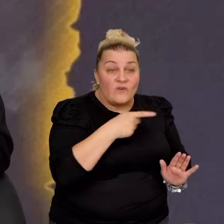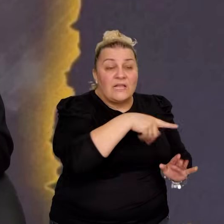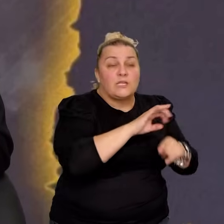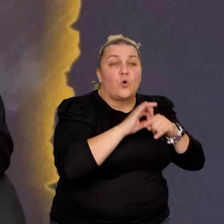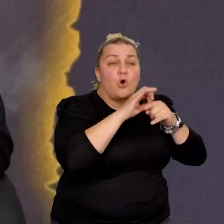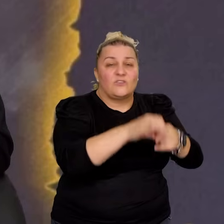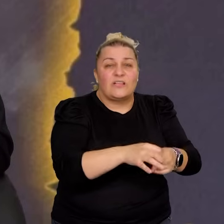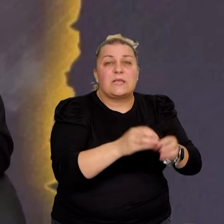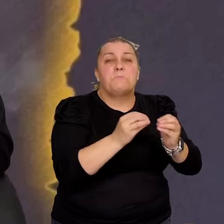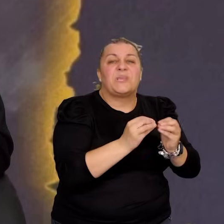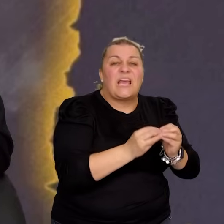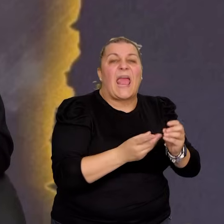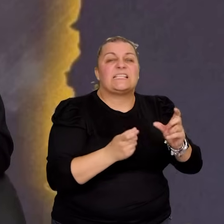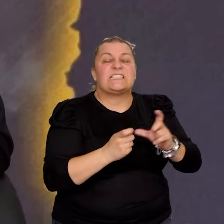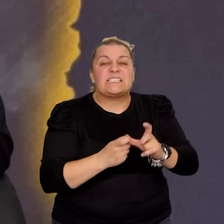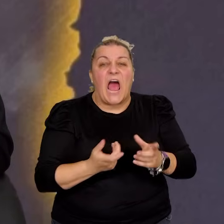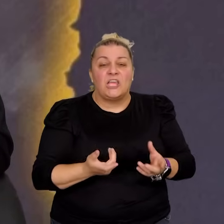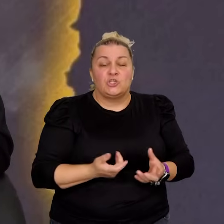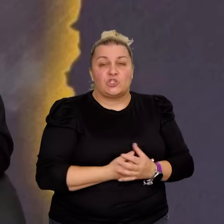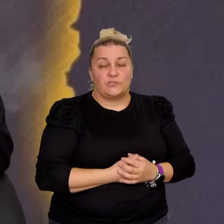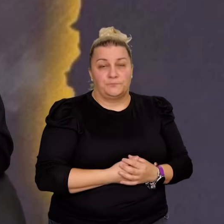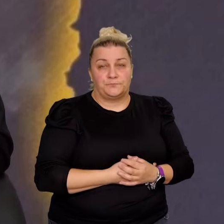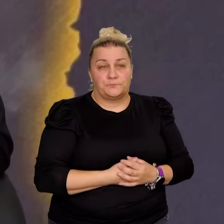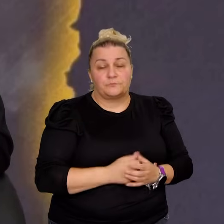u Begejce, u Stajićevo, gdje su